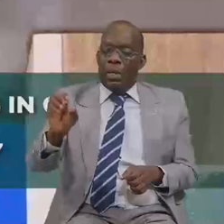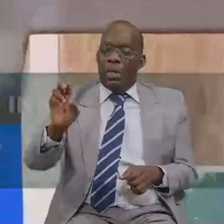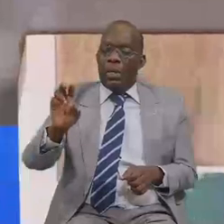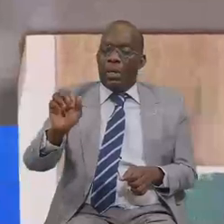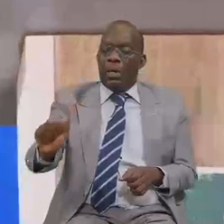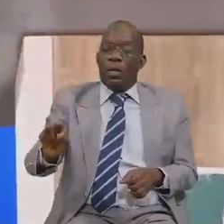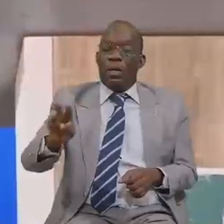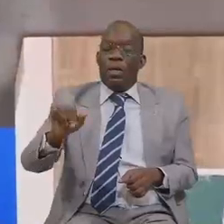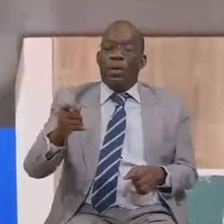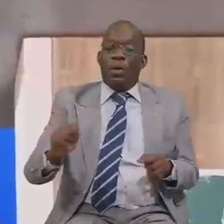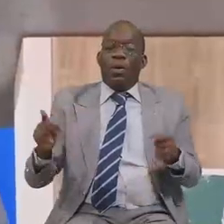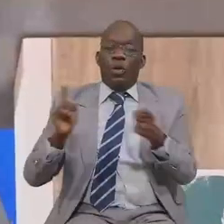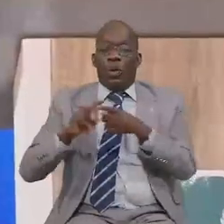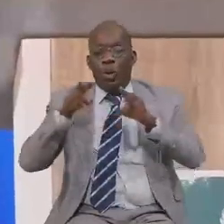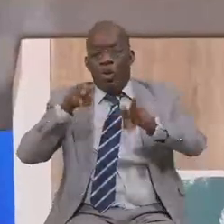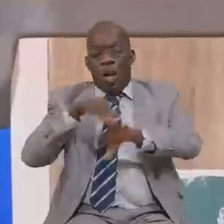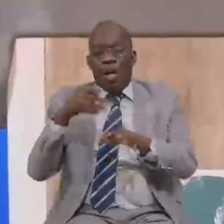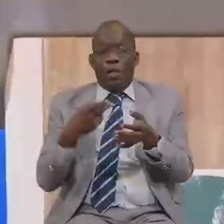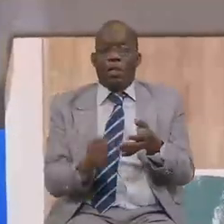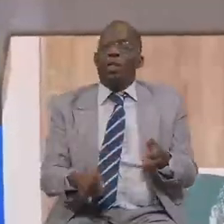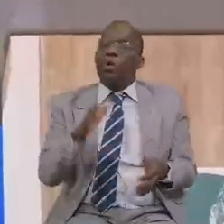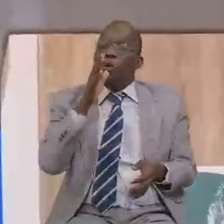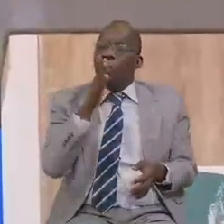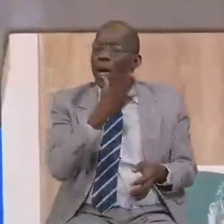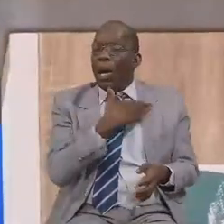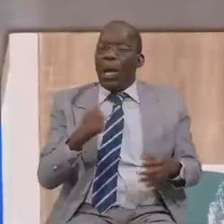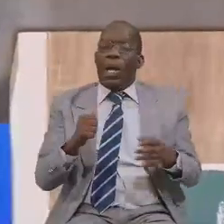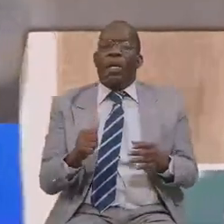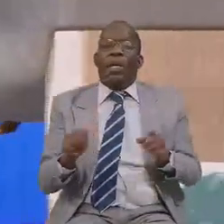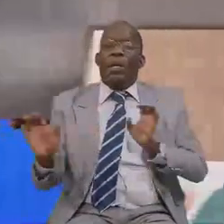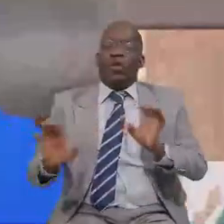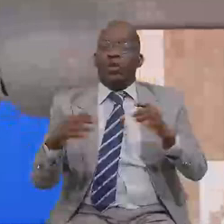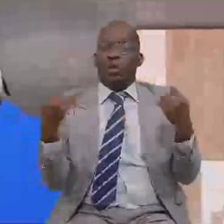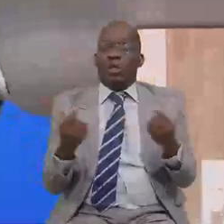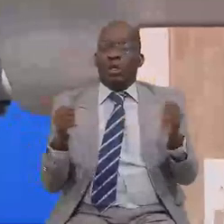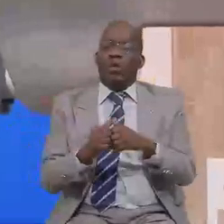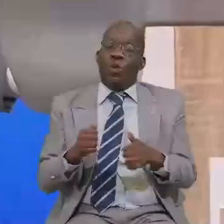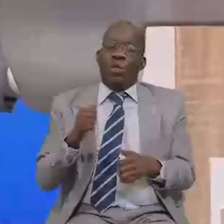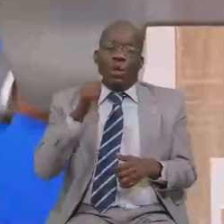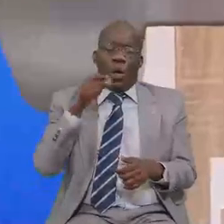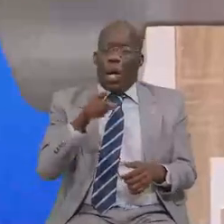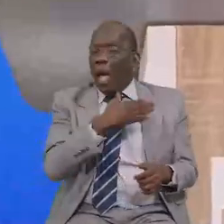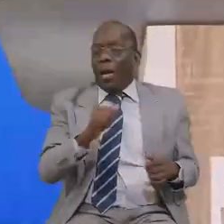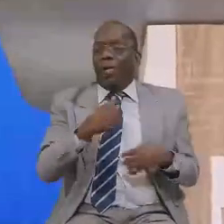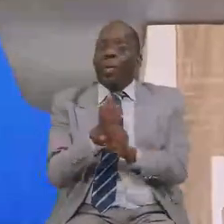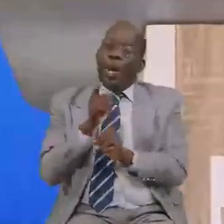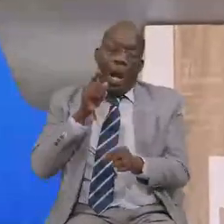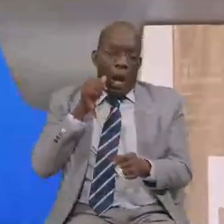convoiter Bathsheba et à commettre le péché avec elle, à l'enceinter et tuer le mari.